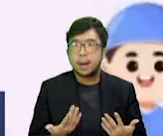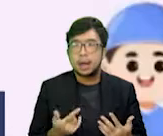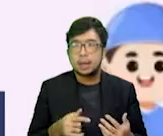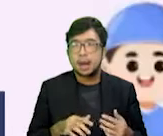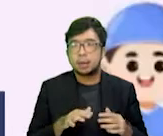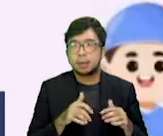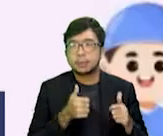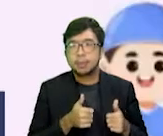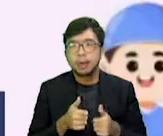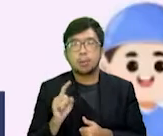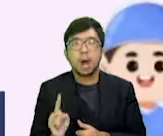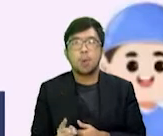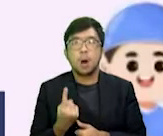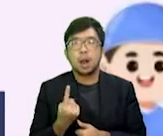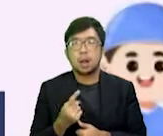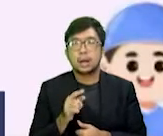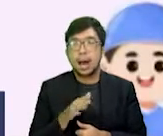yang dilakukan adalah satu,